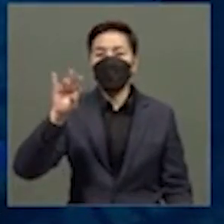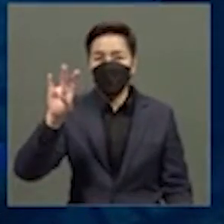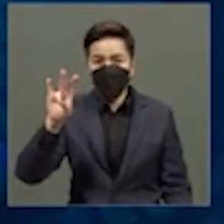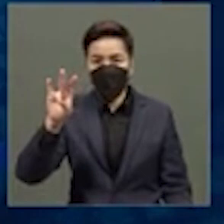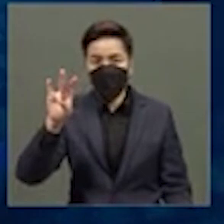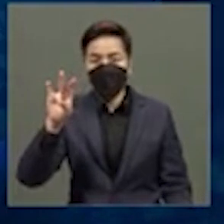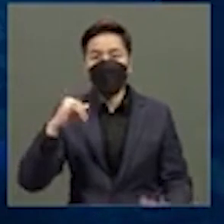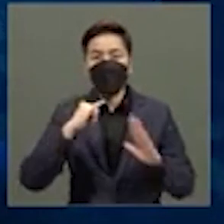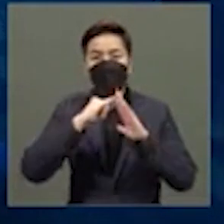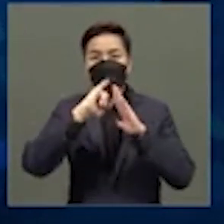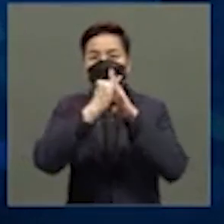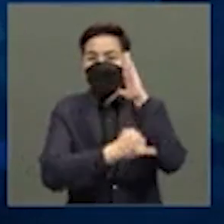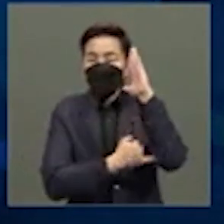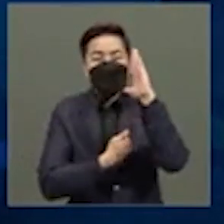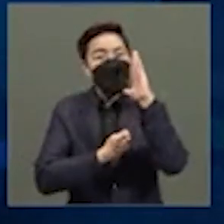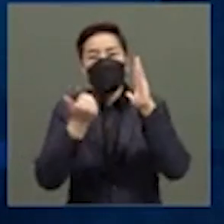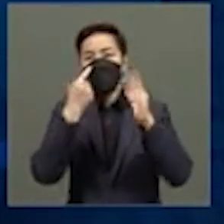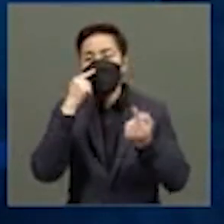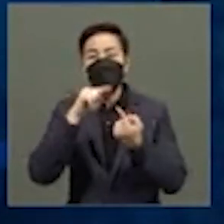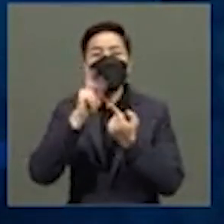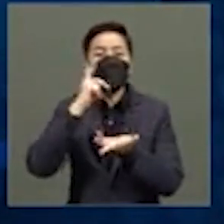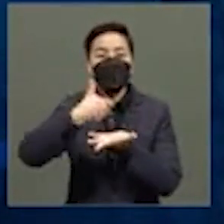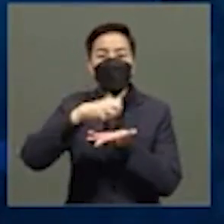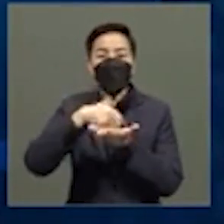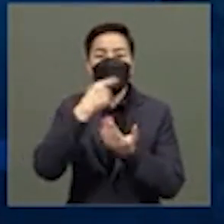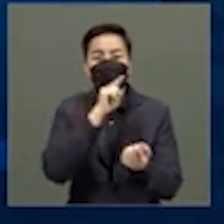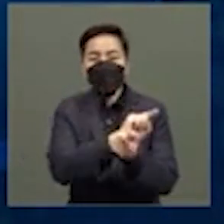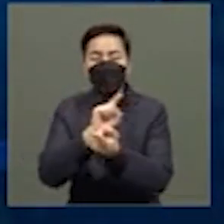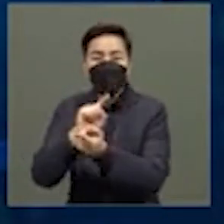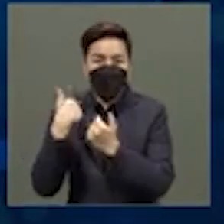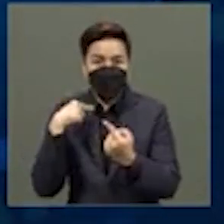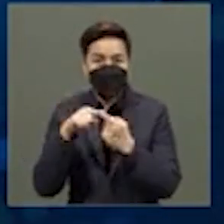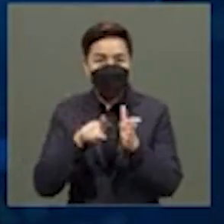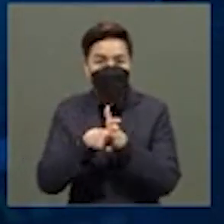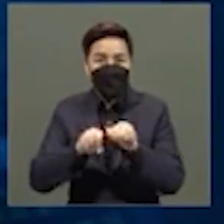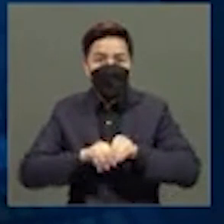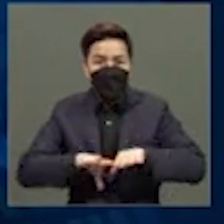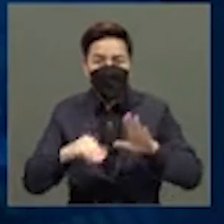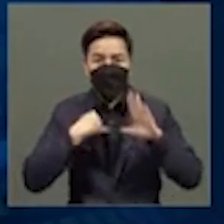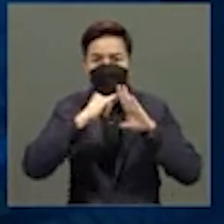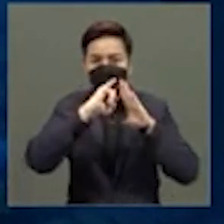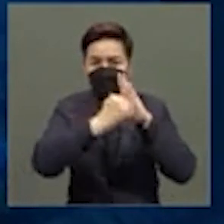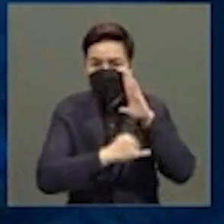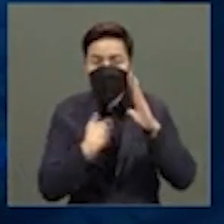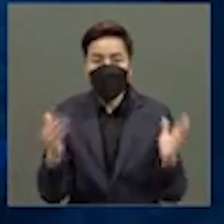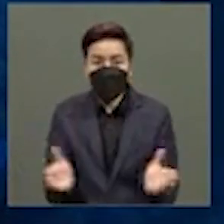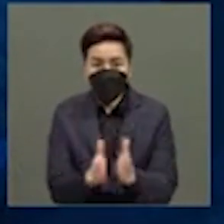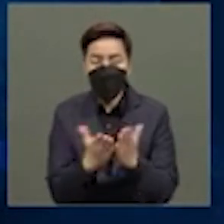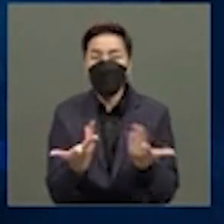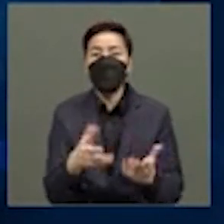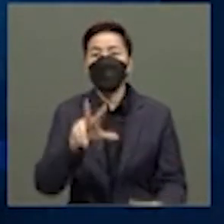757และจังหวัดอื่นๆอย่างที่ทุกท่านติดตามรายงานตอนนี้ค่อนข้างมีการแพร่ระบาดในหลายๆจังหวัดนะคะตัวเลขรวม